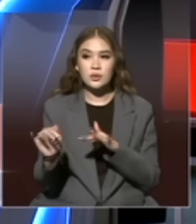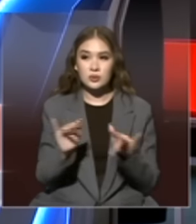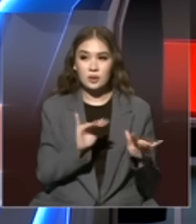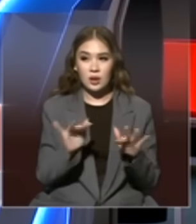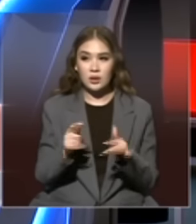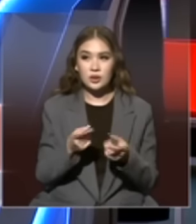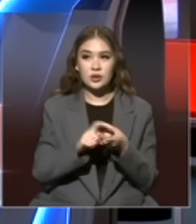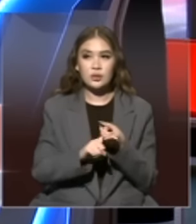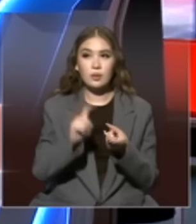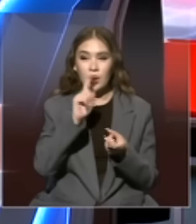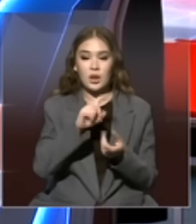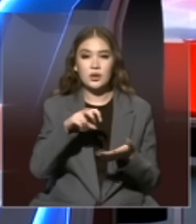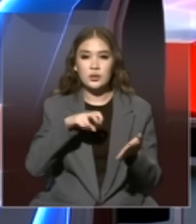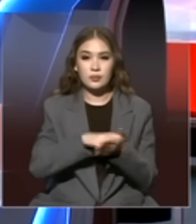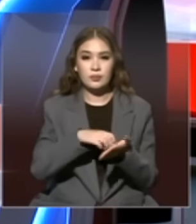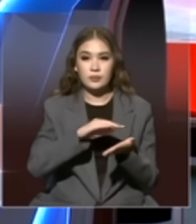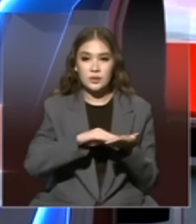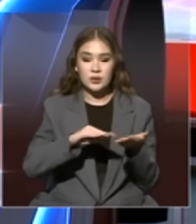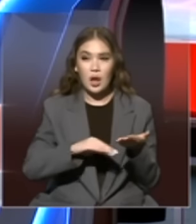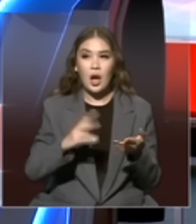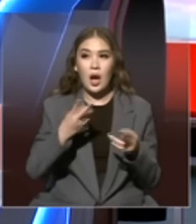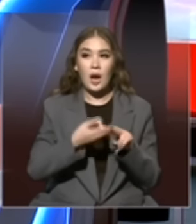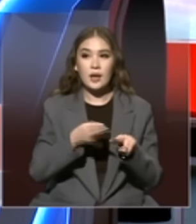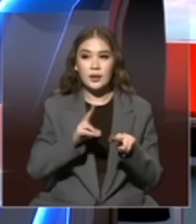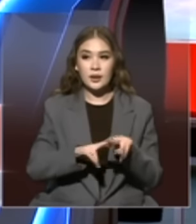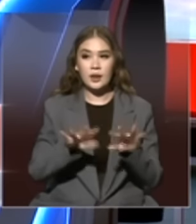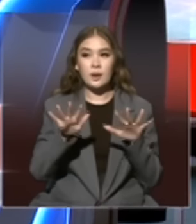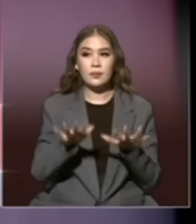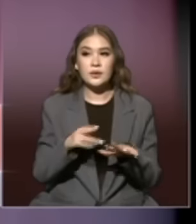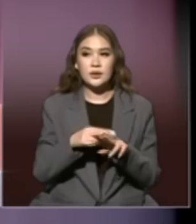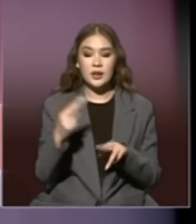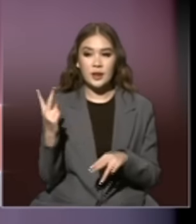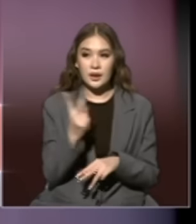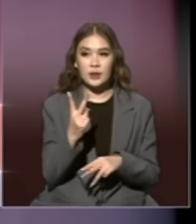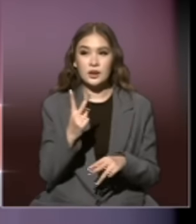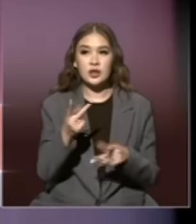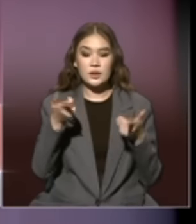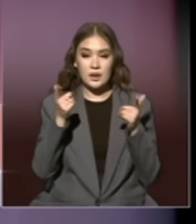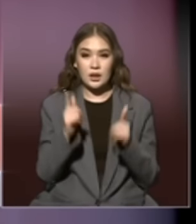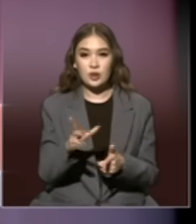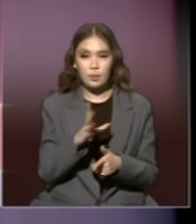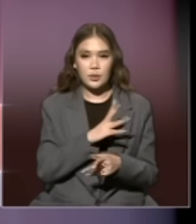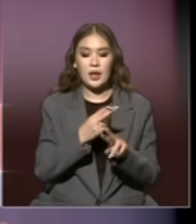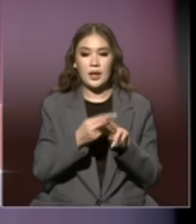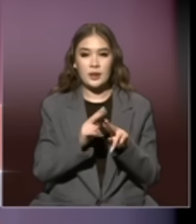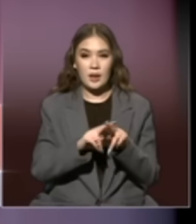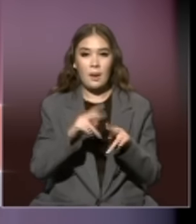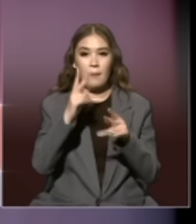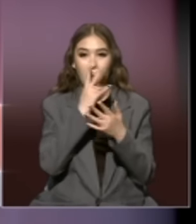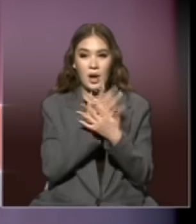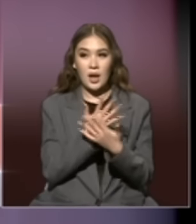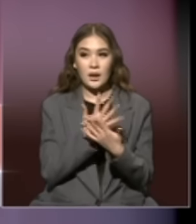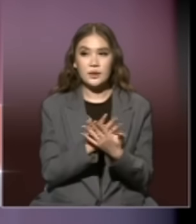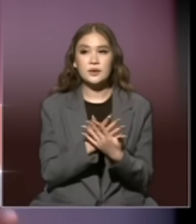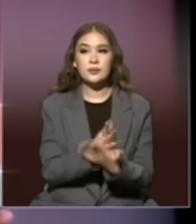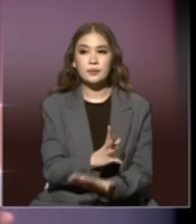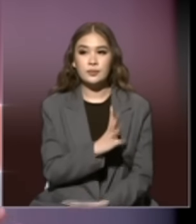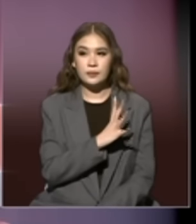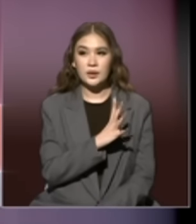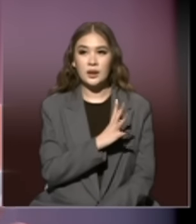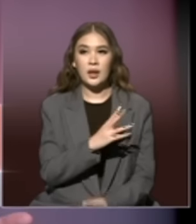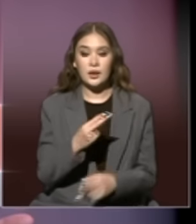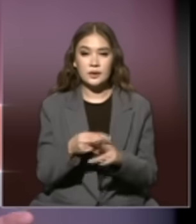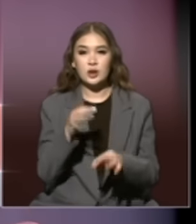біз өзіміз сонда қолхат арқылы аламыз. Ал бұл жерде екі жақтан алғаннан кейін таратылды. Сол себептен ойлаймын, біздің сот